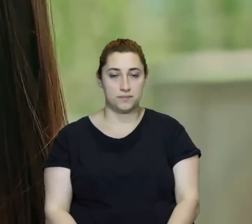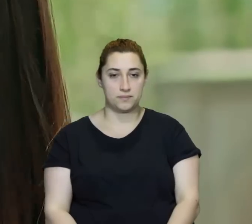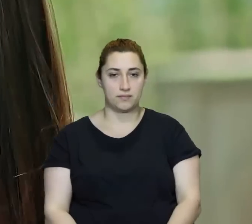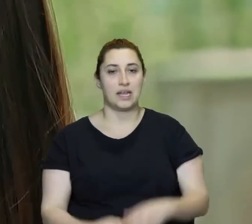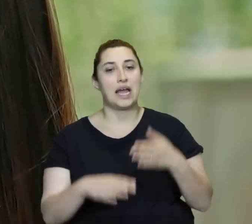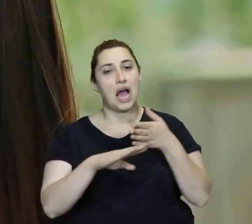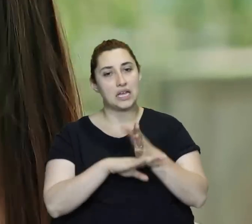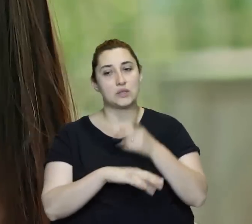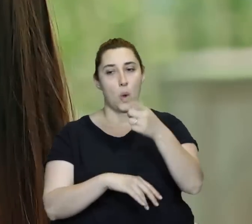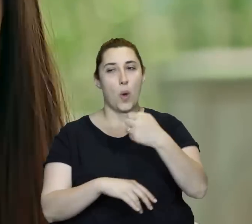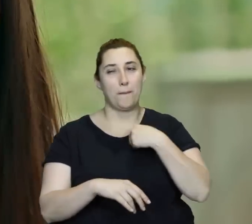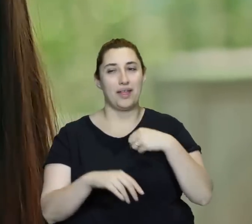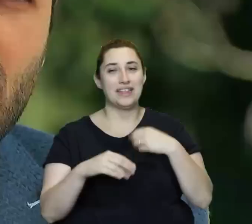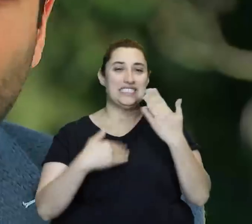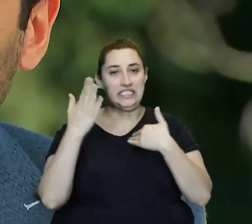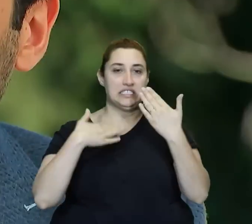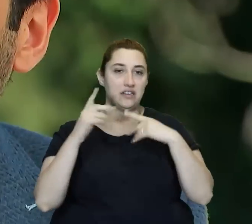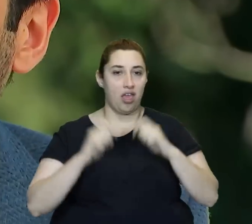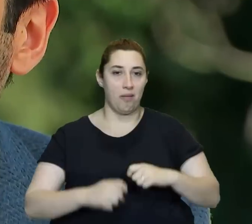Aslında o beni ikna etti.